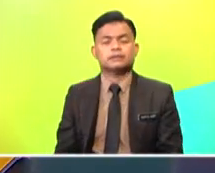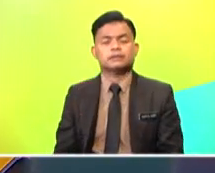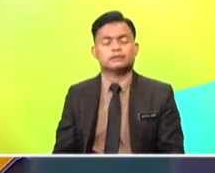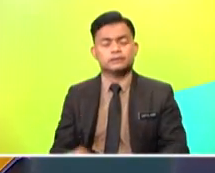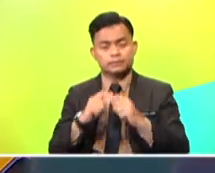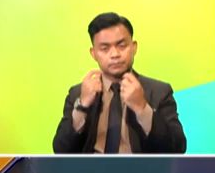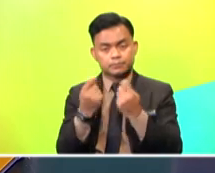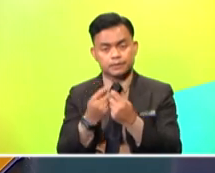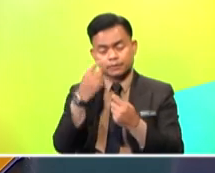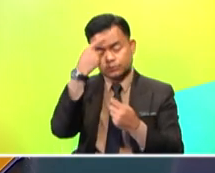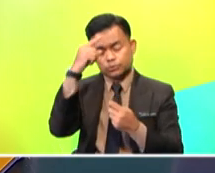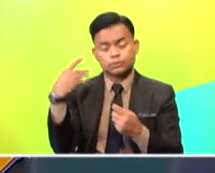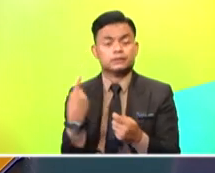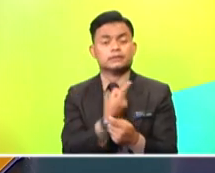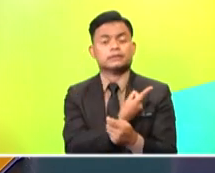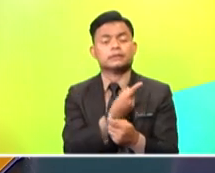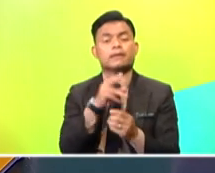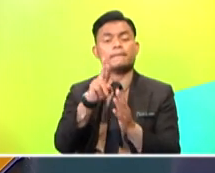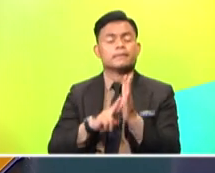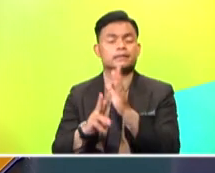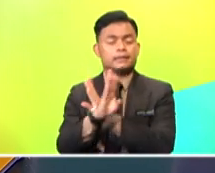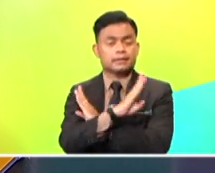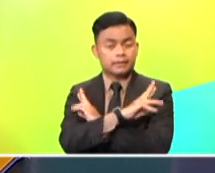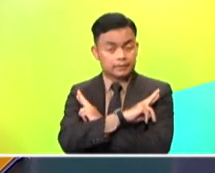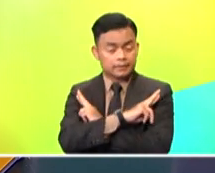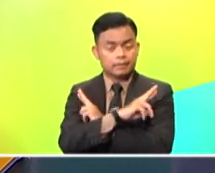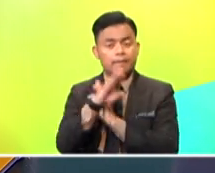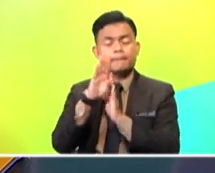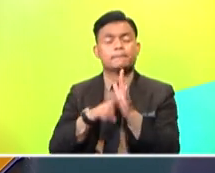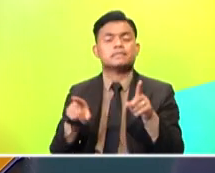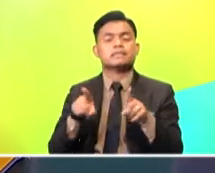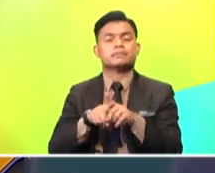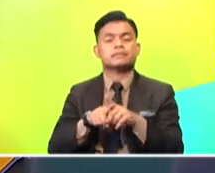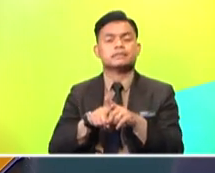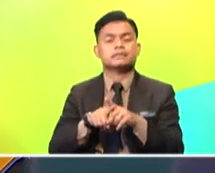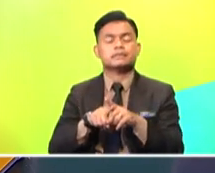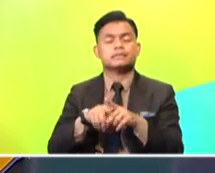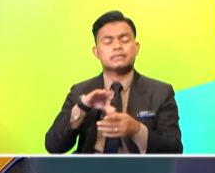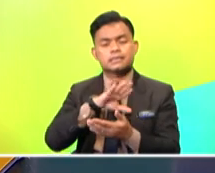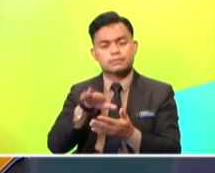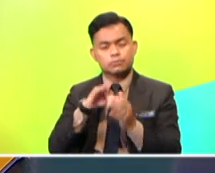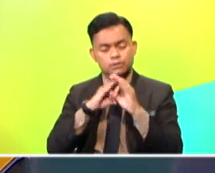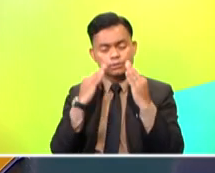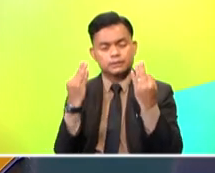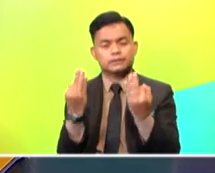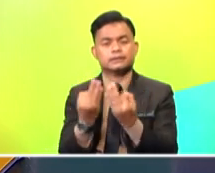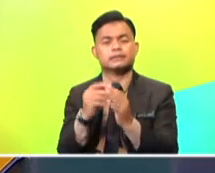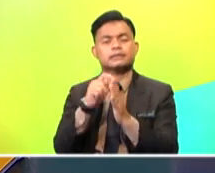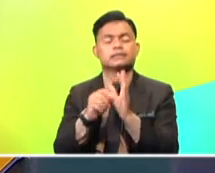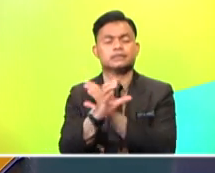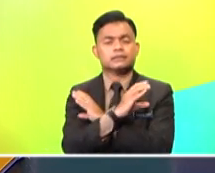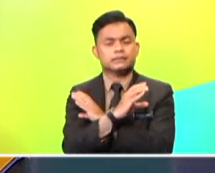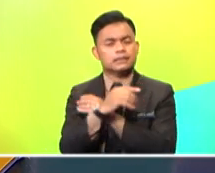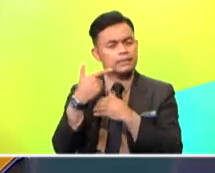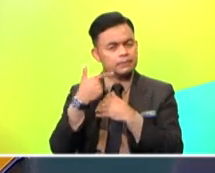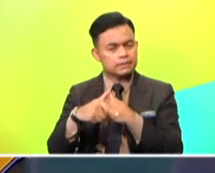berehat bersama ahli keluarga yang tercinta. Ya, baik. Betul. Terima kasih Cikgu untuk penjelasan untuk segmen yang pertama ni Abang Irfan rasa. Lepas ni kita akan ada aktiviti